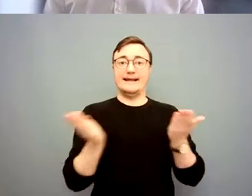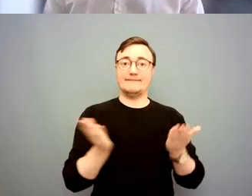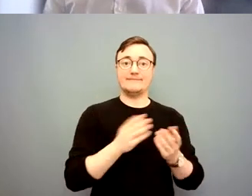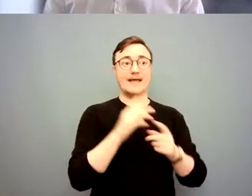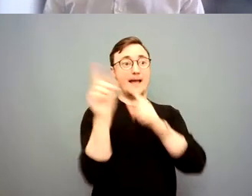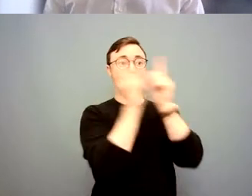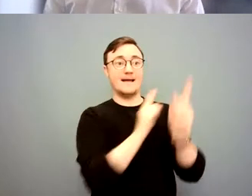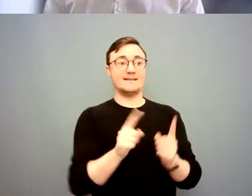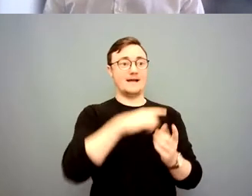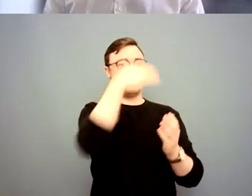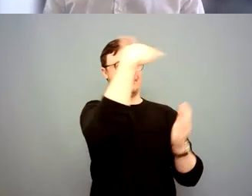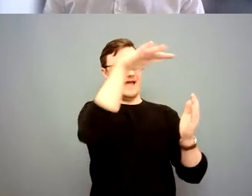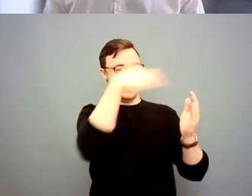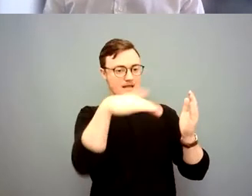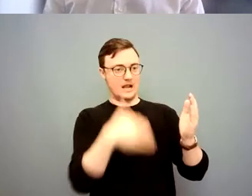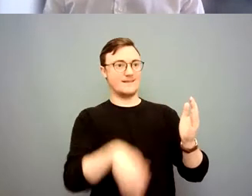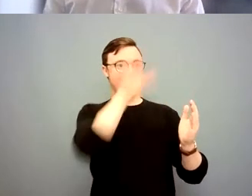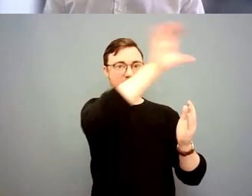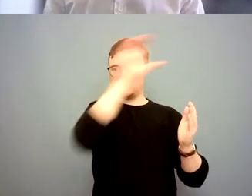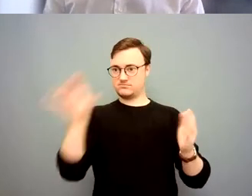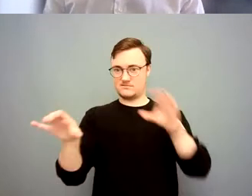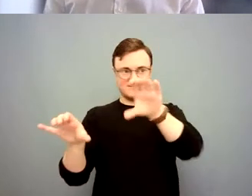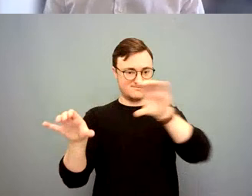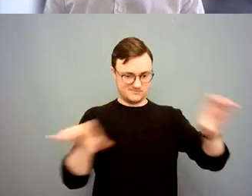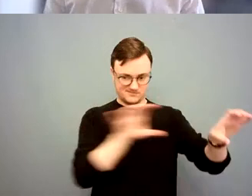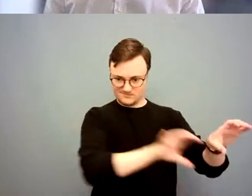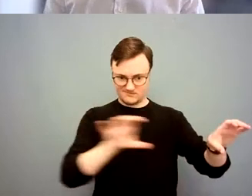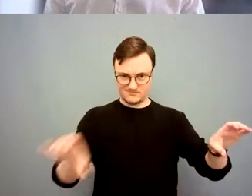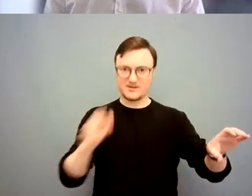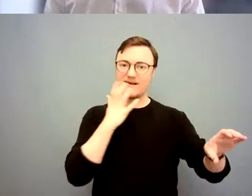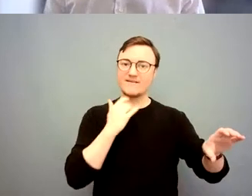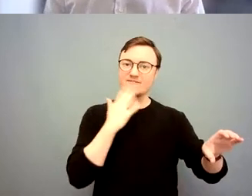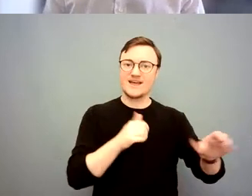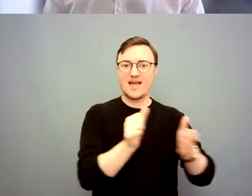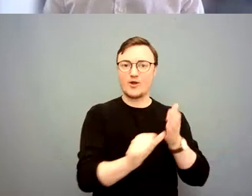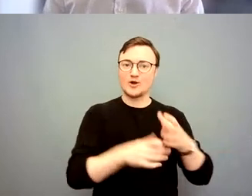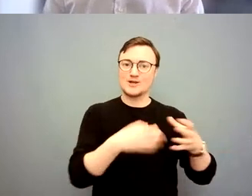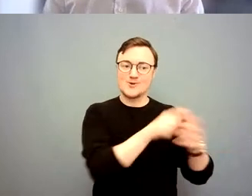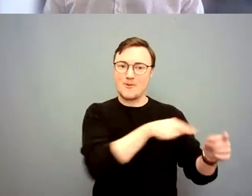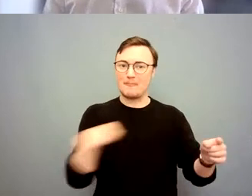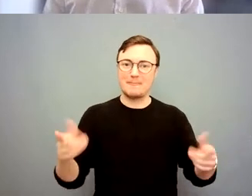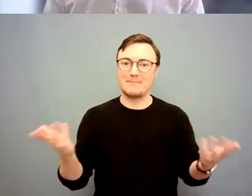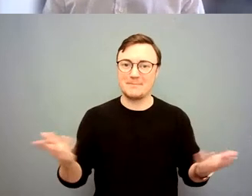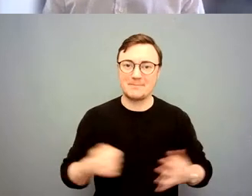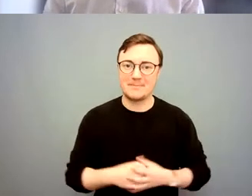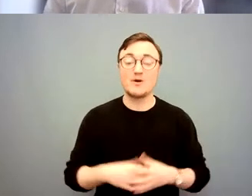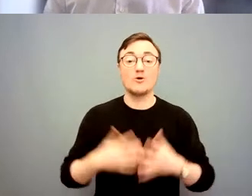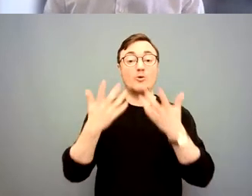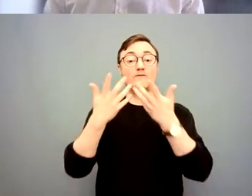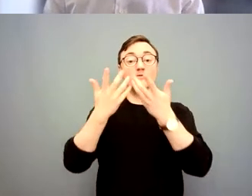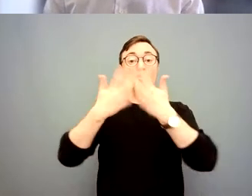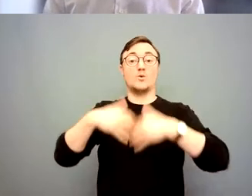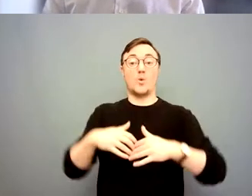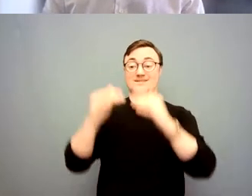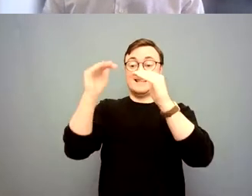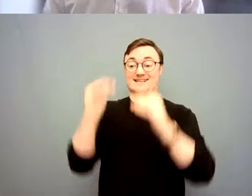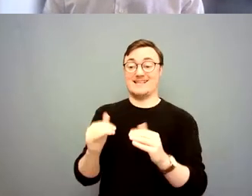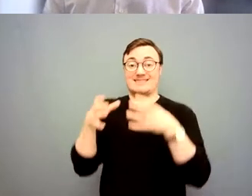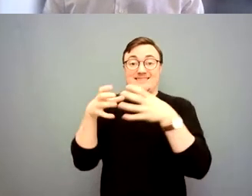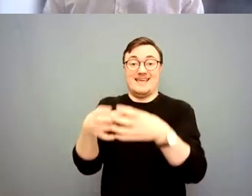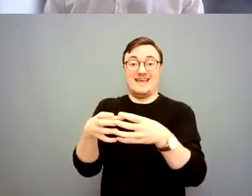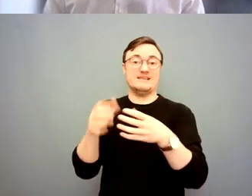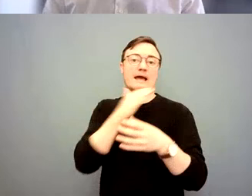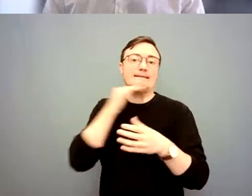olika delar. Och funktionsnedsättning ska ju inte vara ett hinder för screening av sjukdomar. Men det